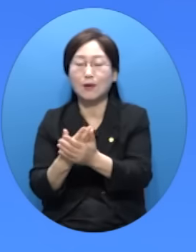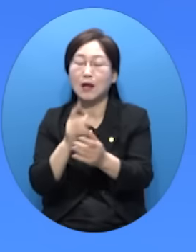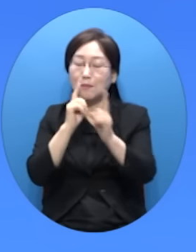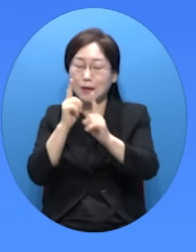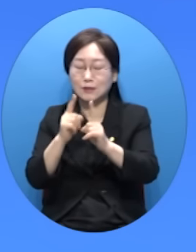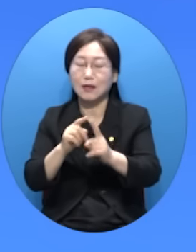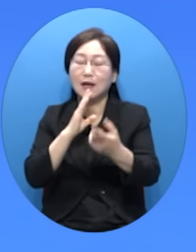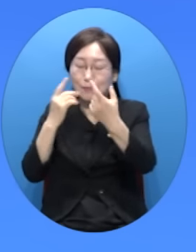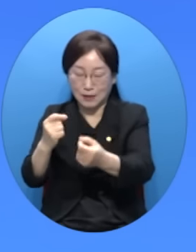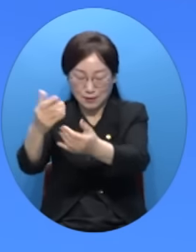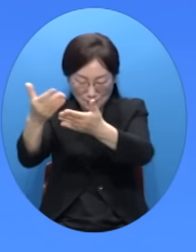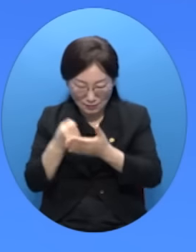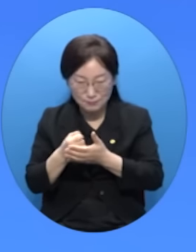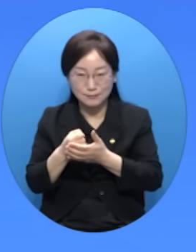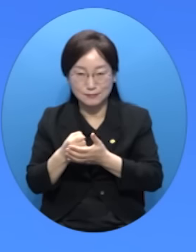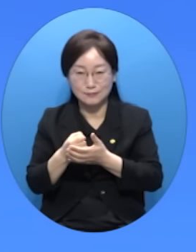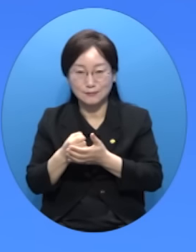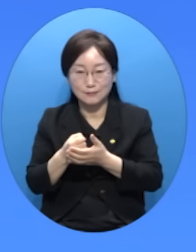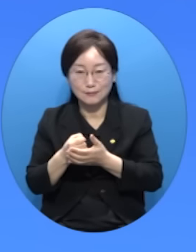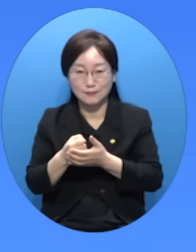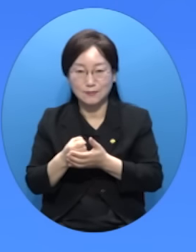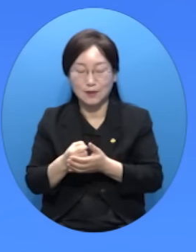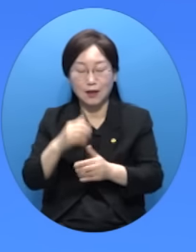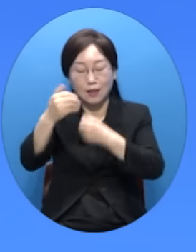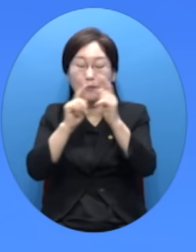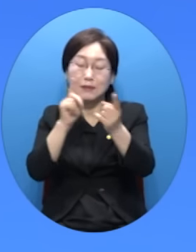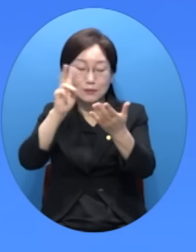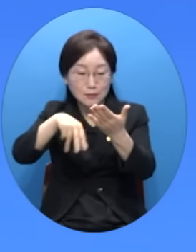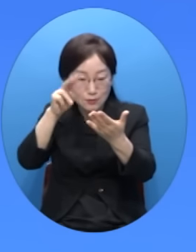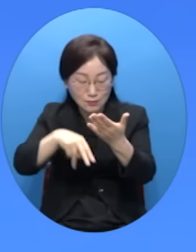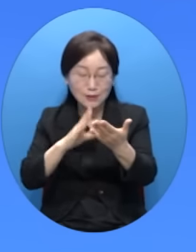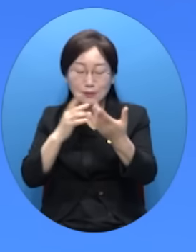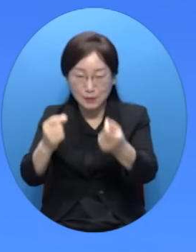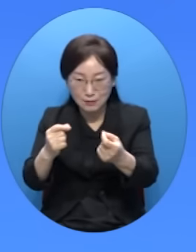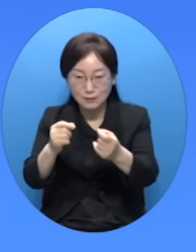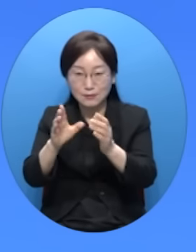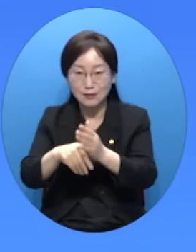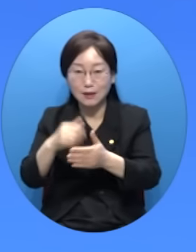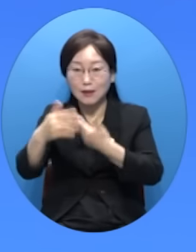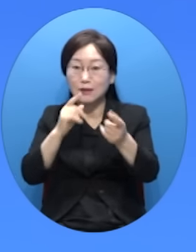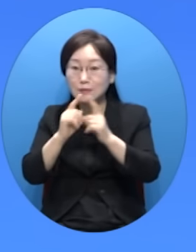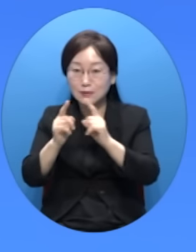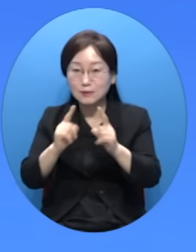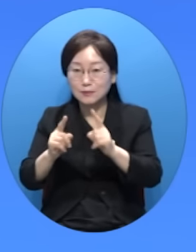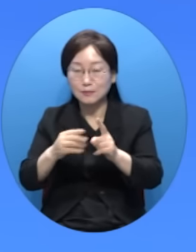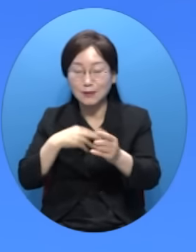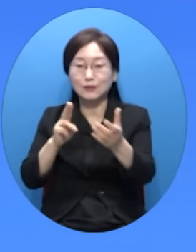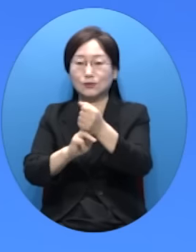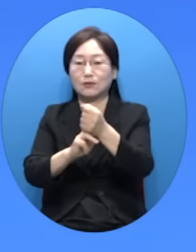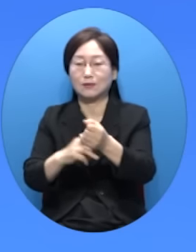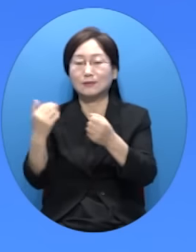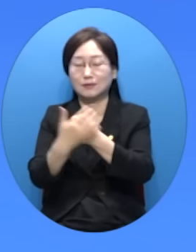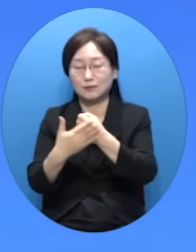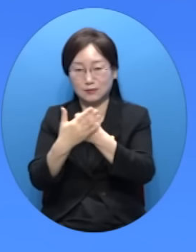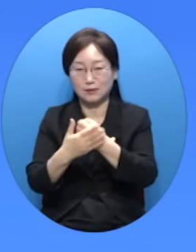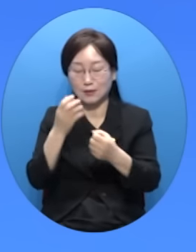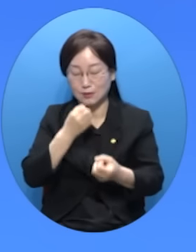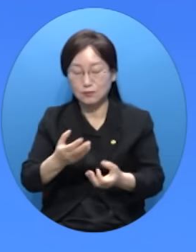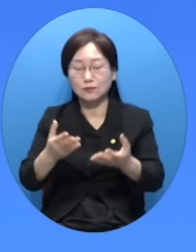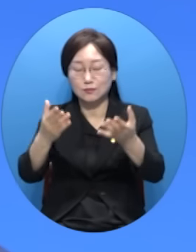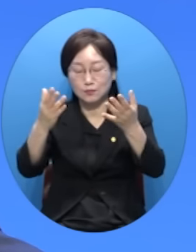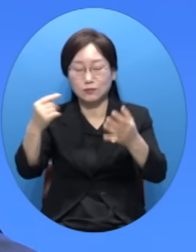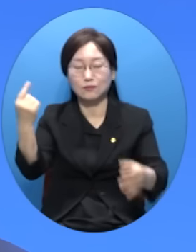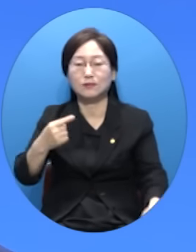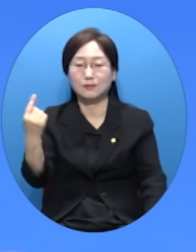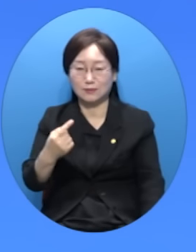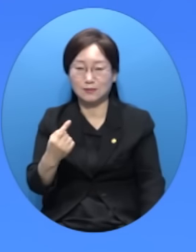말씀을 내가 아멘으로 받겠나이다. 말씀을 읽으면서 아멘으로 받을 때 말씀이 내게 기적으로 은혜로 축복으로